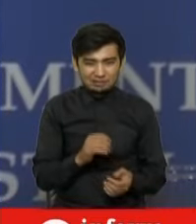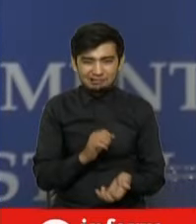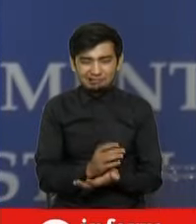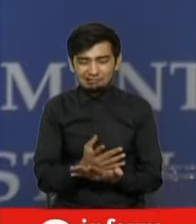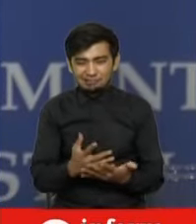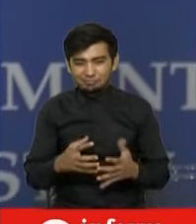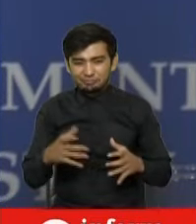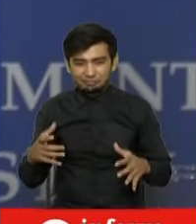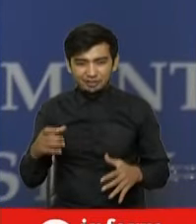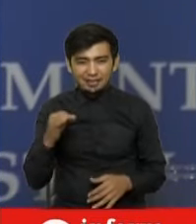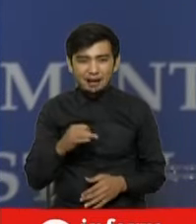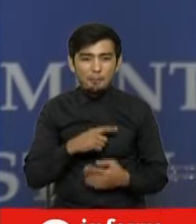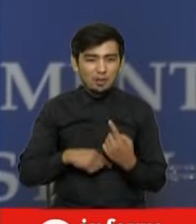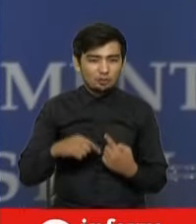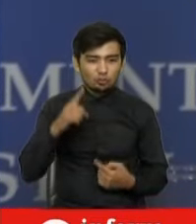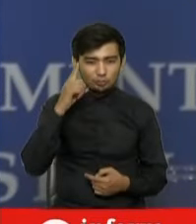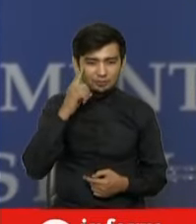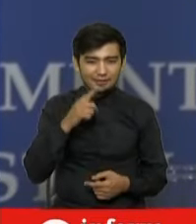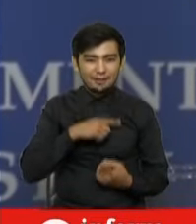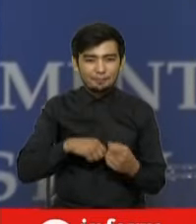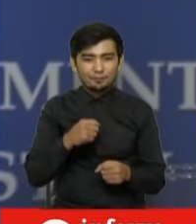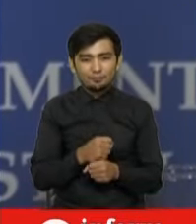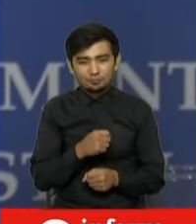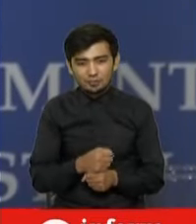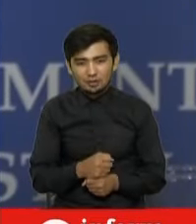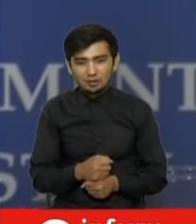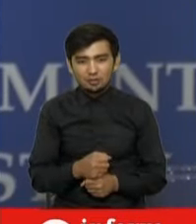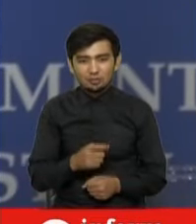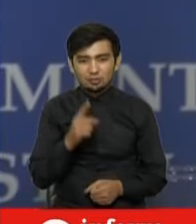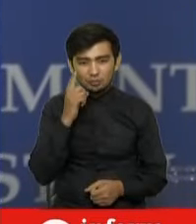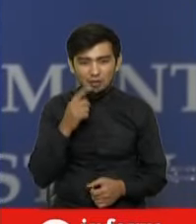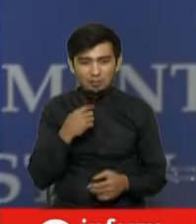а мы считаем, что нам ограждаться не нужно.